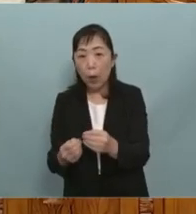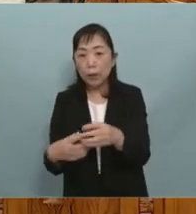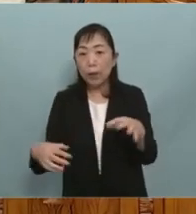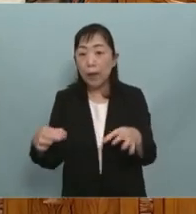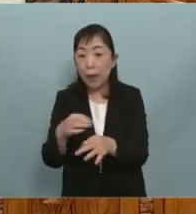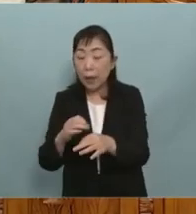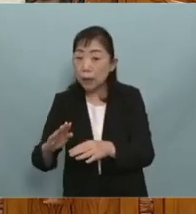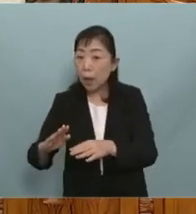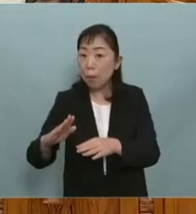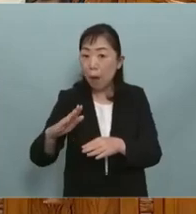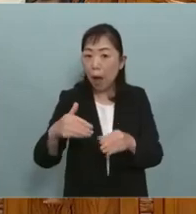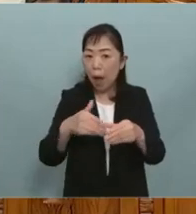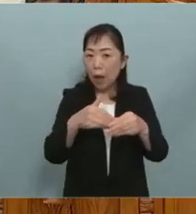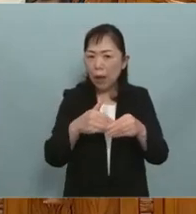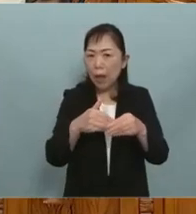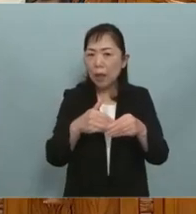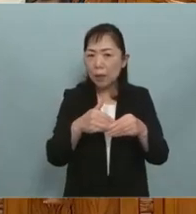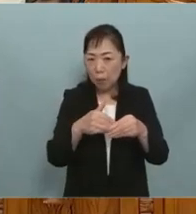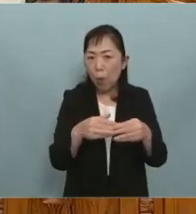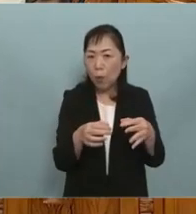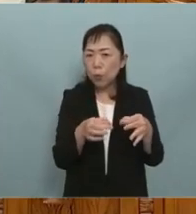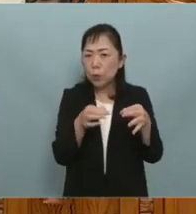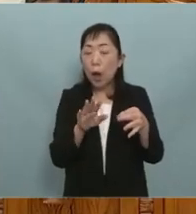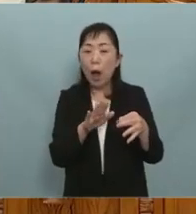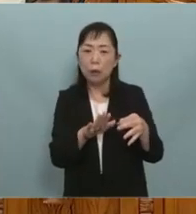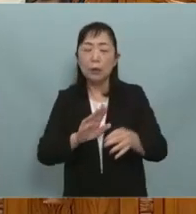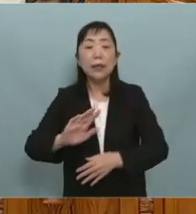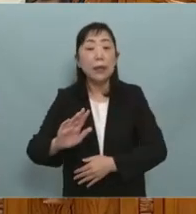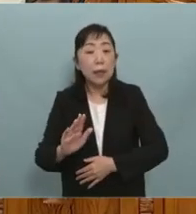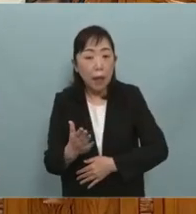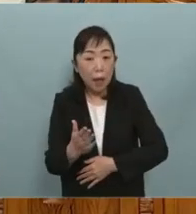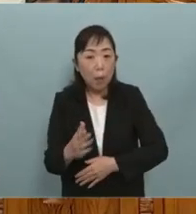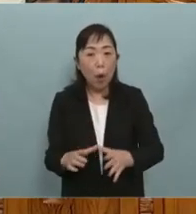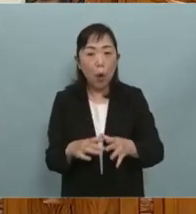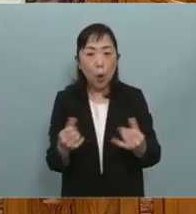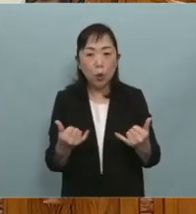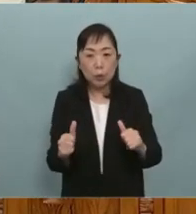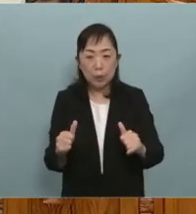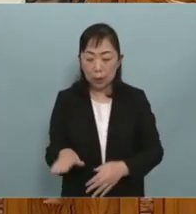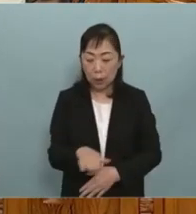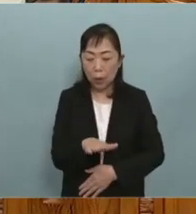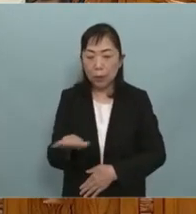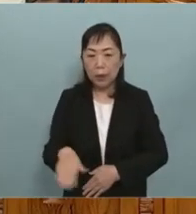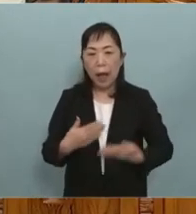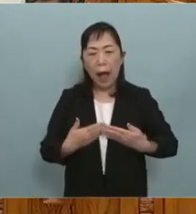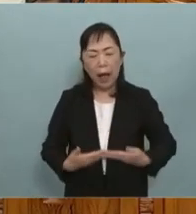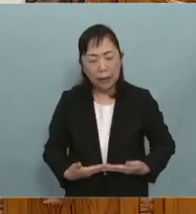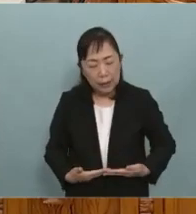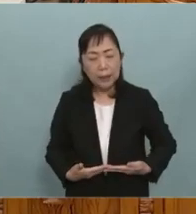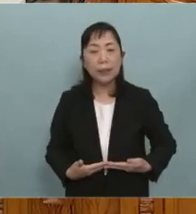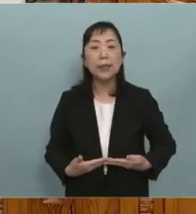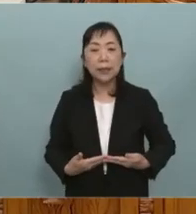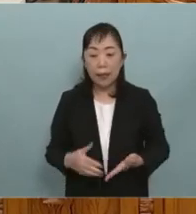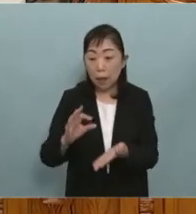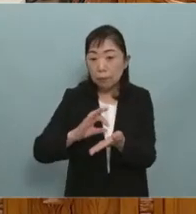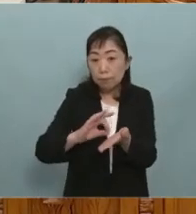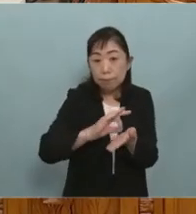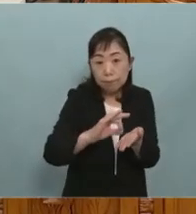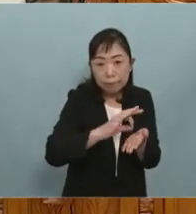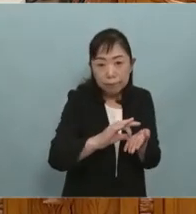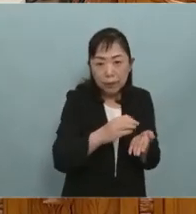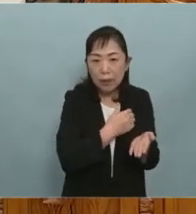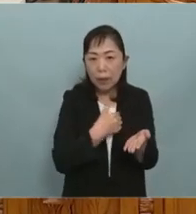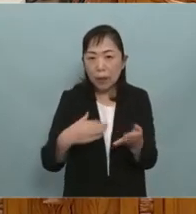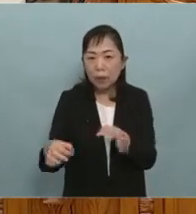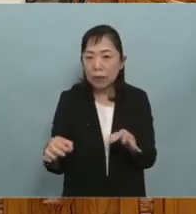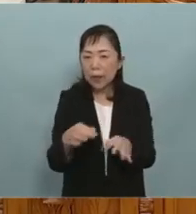もようやく上がるようになってきましたしかしながら国民の皆様に安心して消費をしていただける